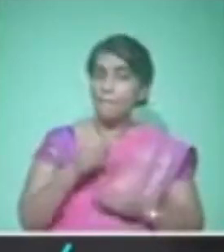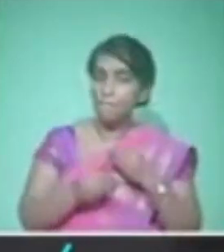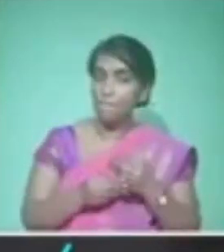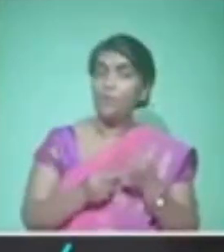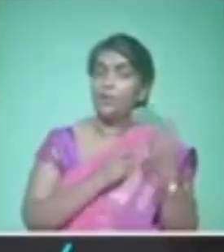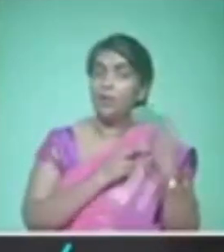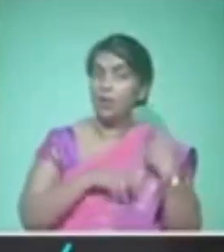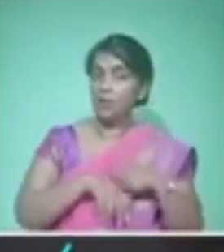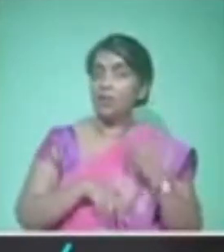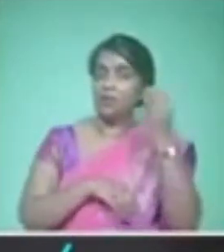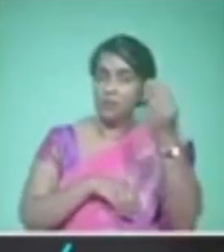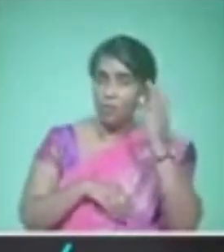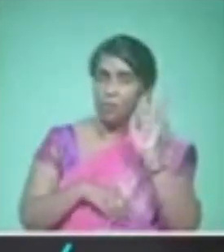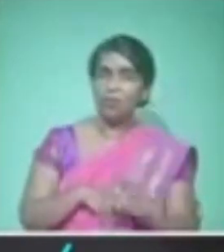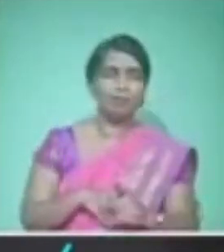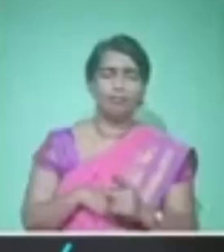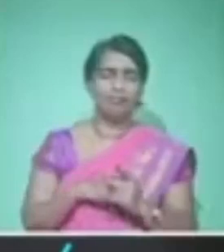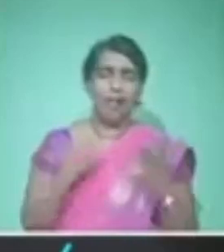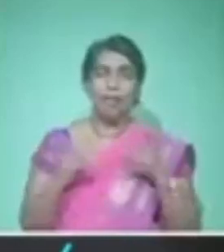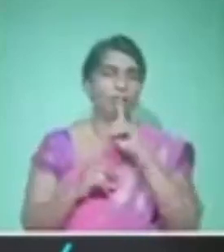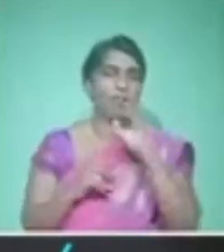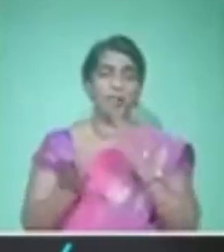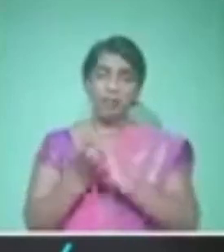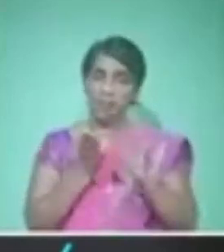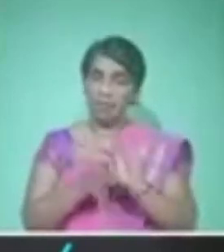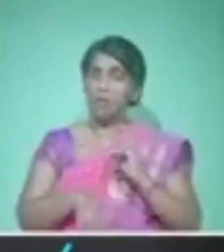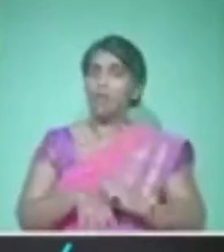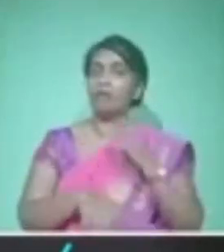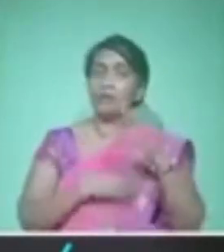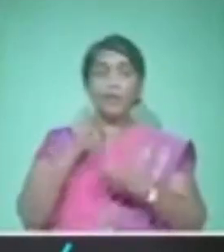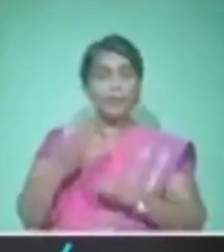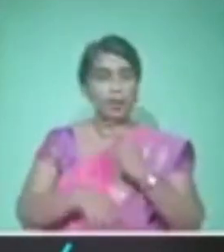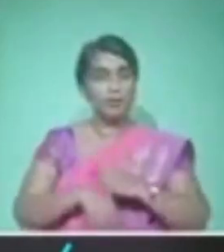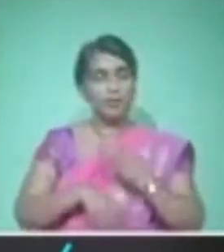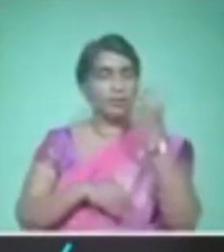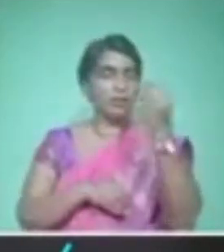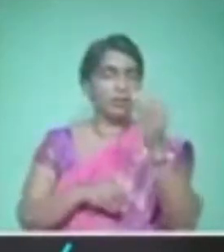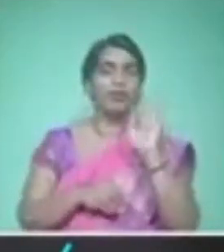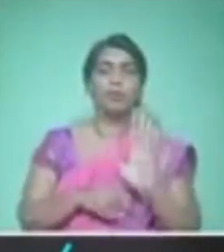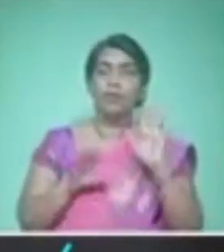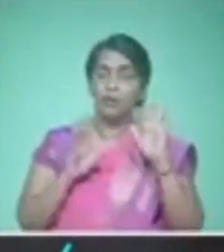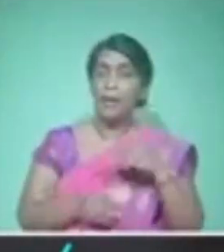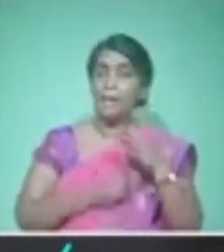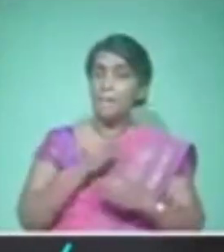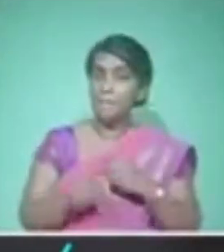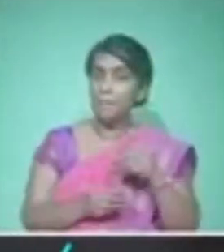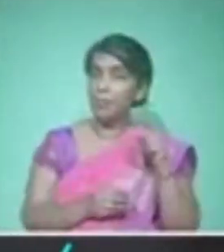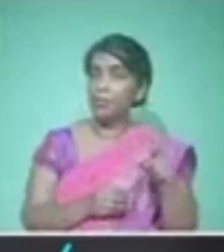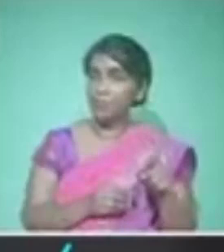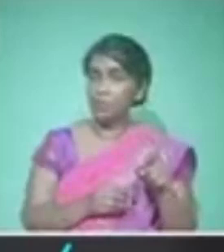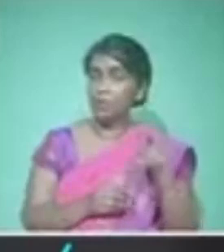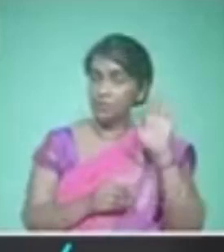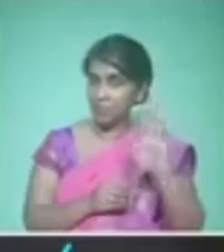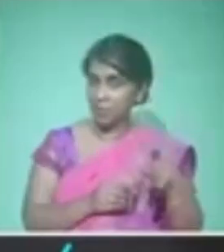තැන දෙන්න වෙනවා දෙකෙන් එකක් නැහැ සේවාවන් වලට අපි දීලා තියෙන නිෂ්පාදනයට තැන දෙන්න වෙනවා නමුත් නිෂ්පාදනයේට